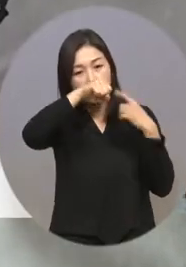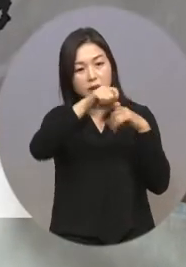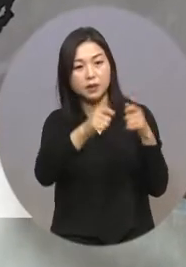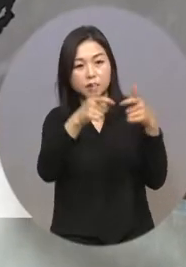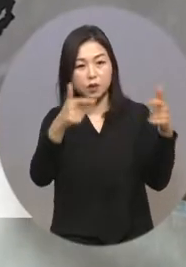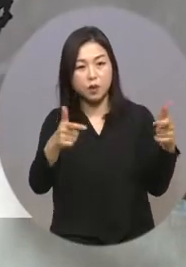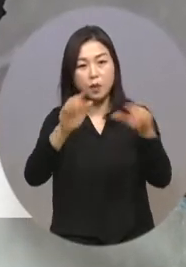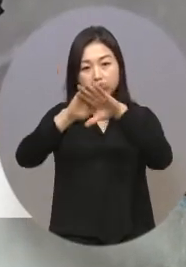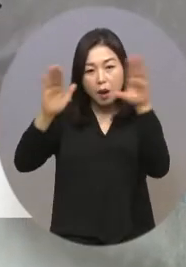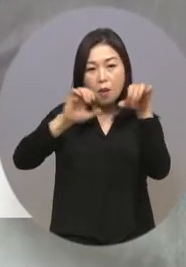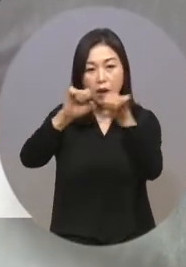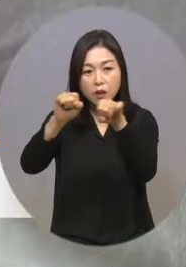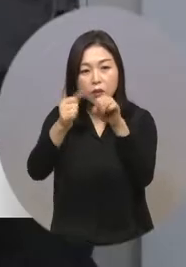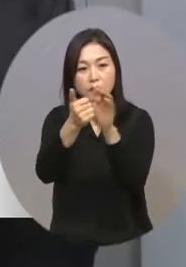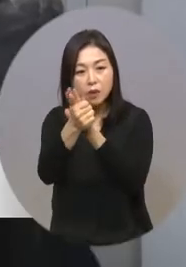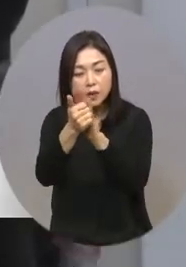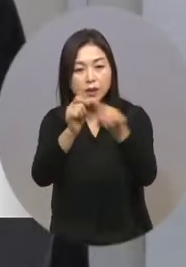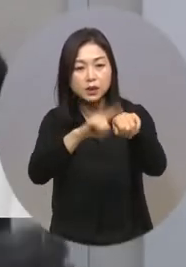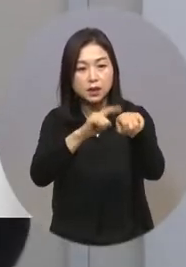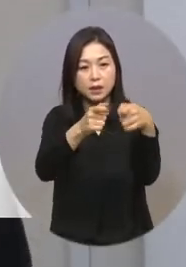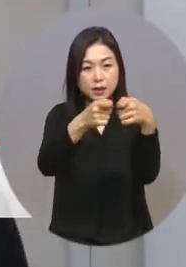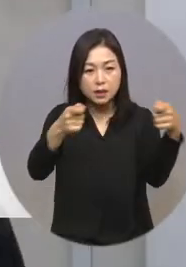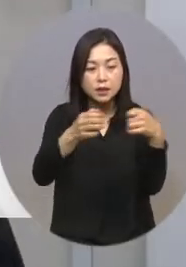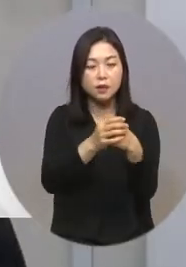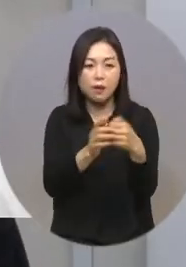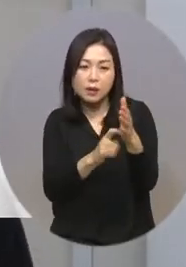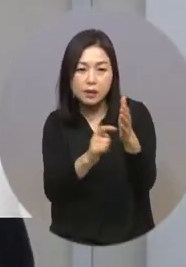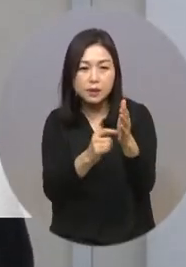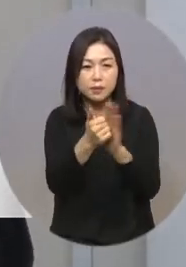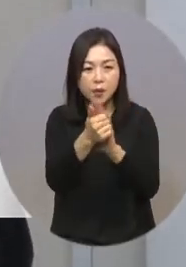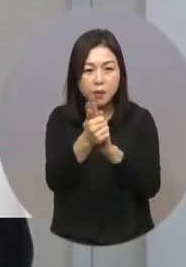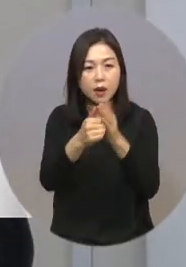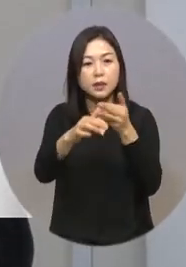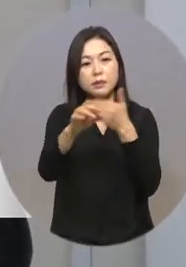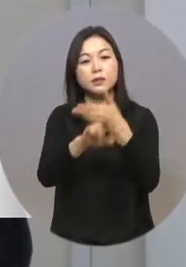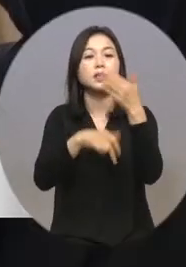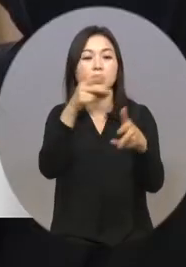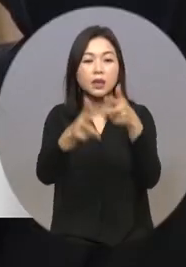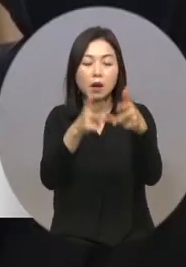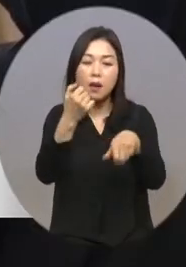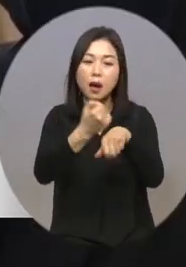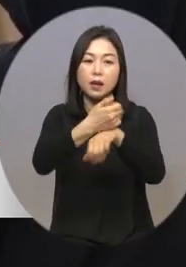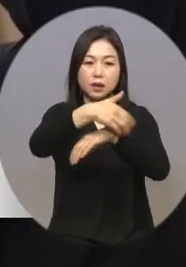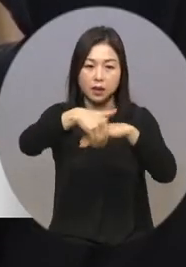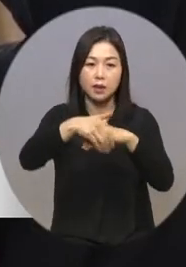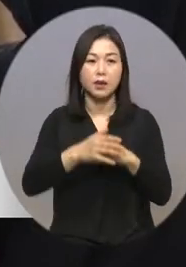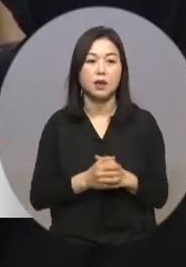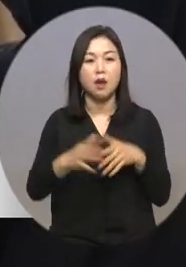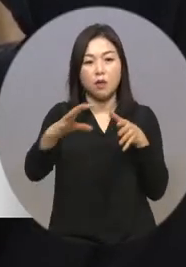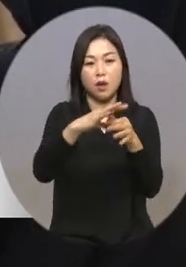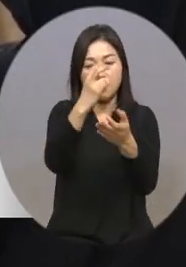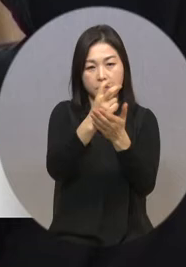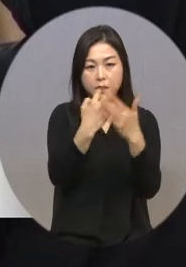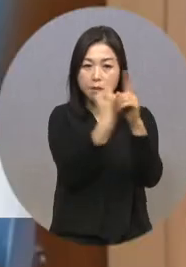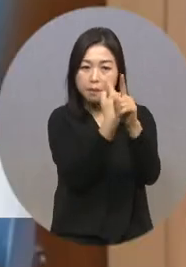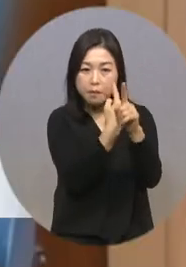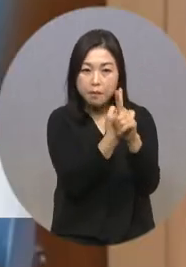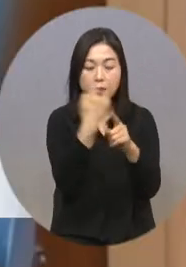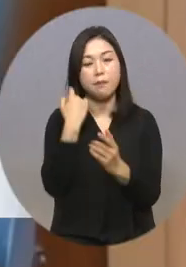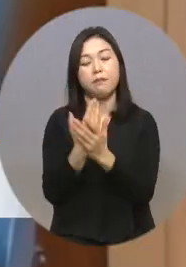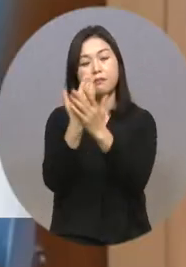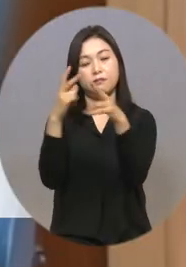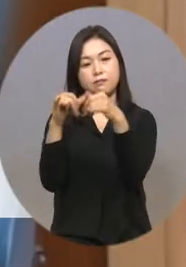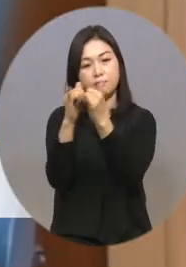서비스 제공 시간에 들리고 긴급 될 범 시범 사업 등을 추진할 예정입니다 아울러 관련법 개정 등을 통해 발대